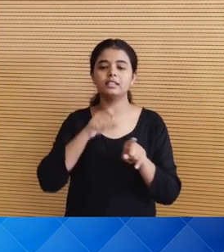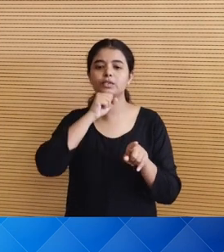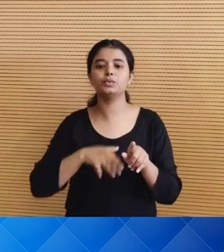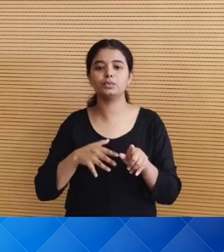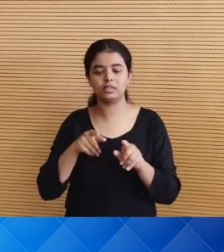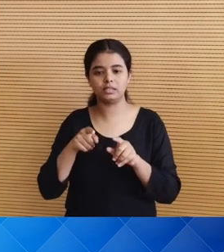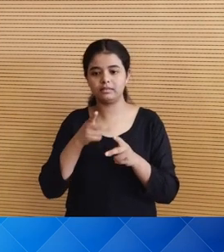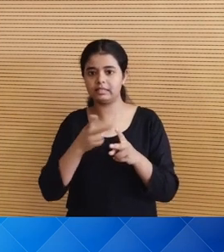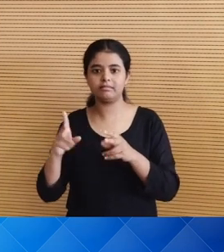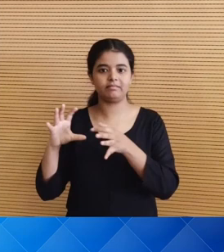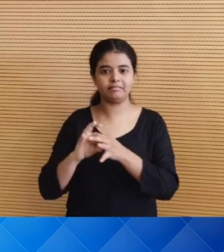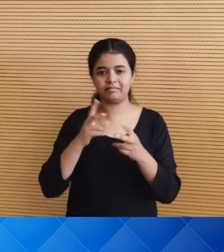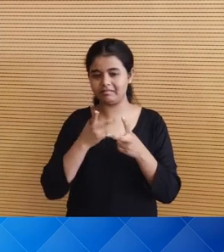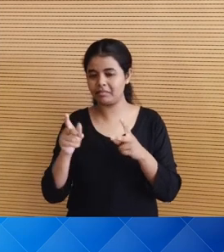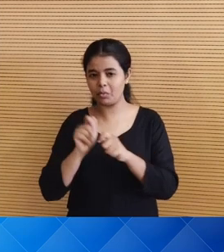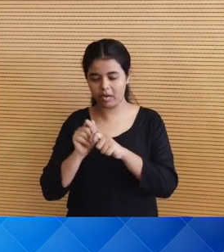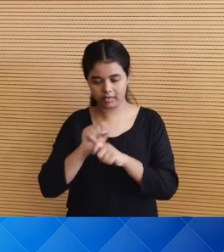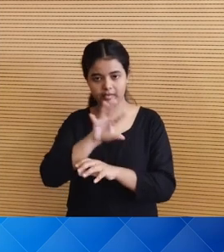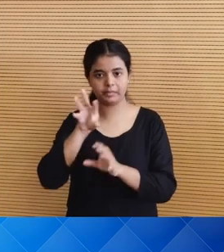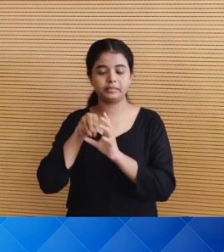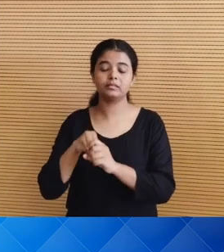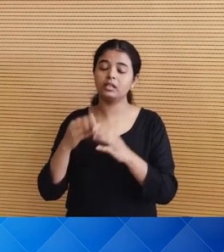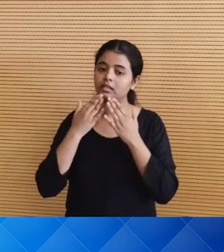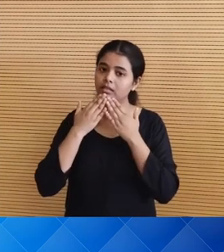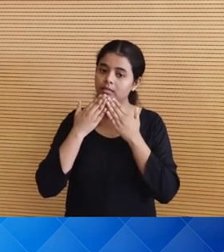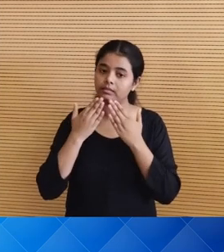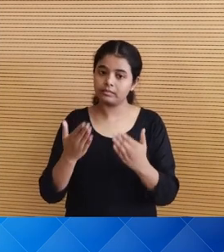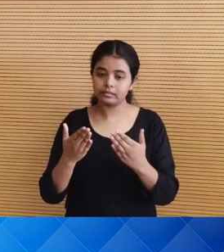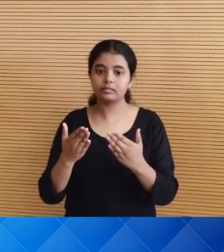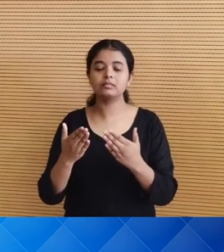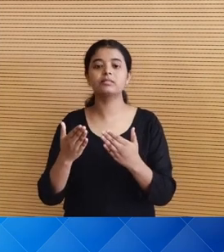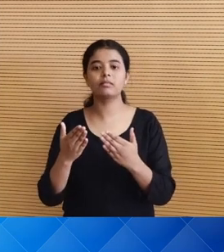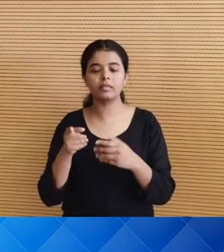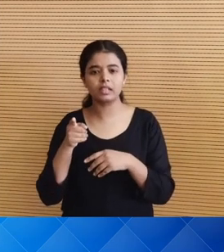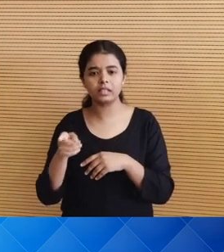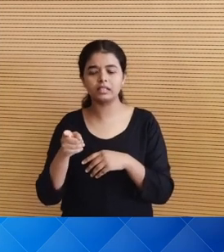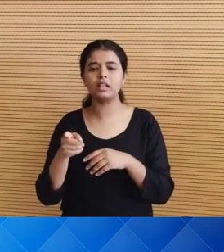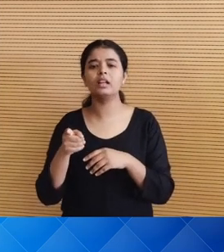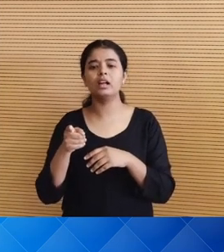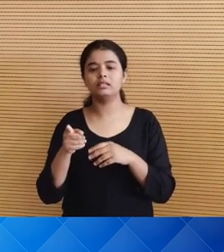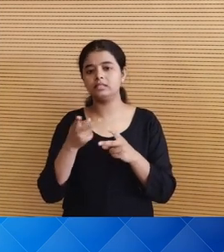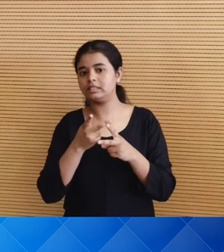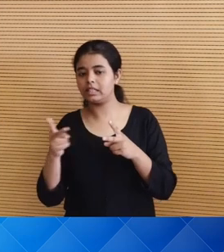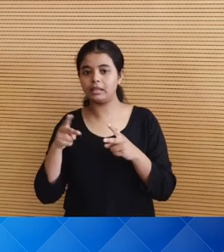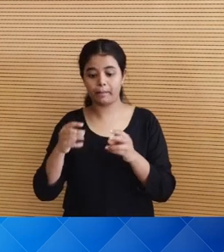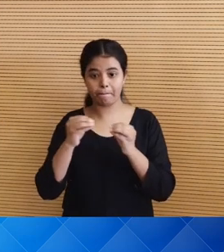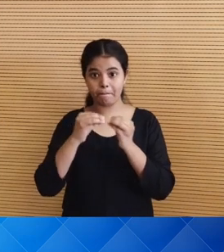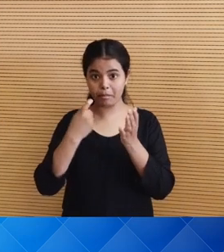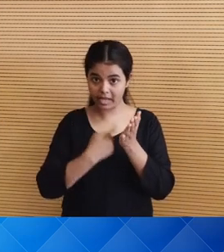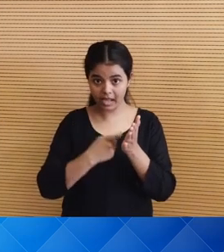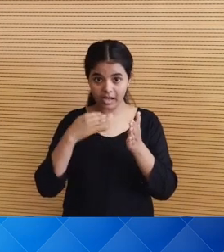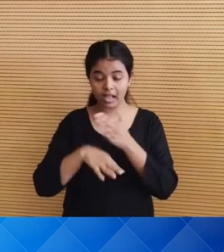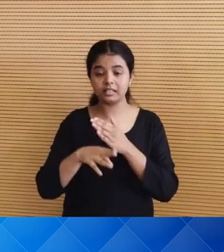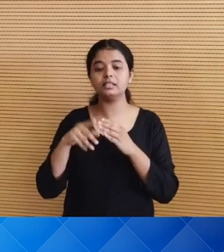रहे हैं. इनको मैं बहुत वेलकम करती हूँ. ये बिहार में मेरे साथ जब मैं सेक्रेटरी रही हूँ इसी दरमियान बिहार के एडिशनल